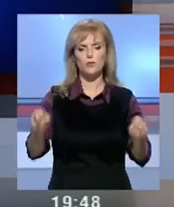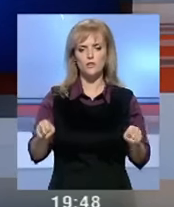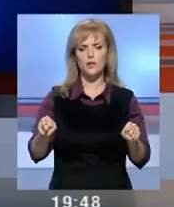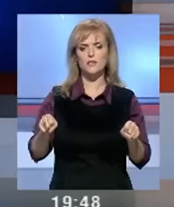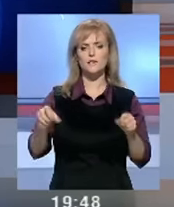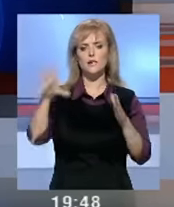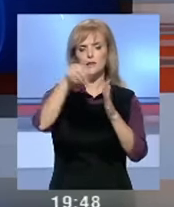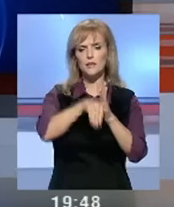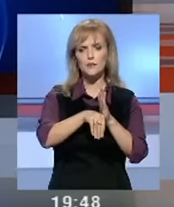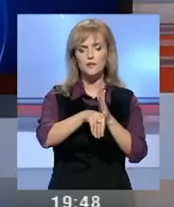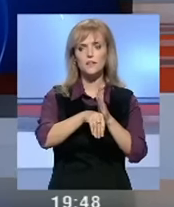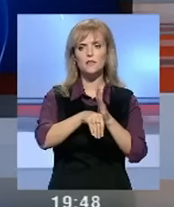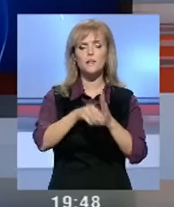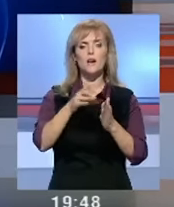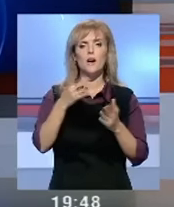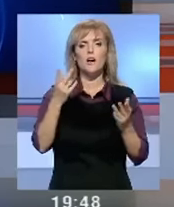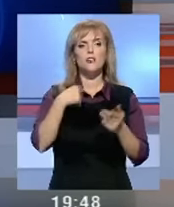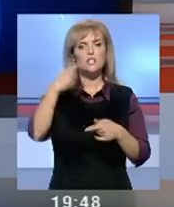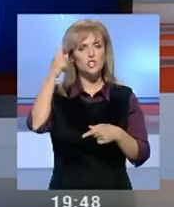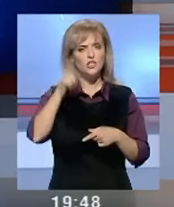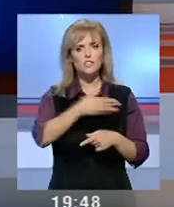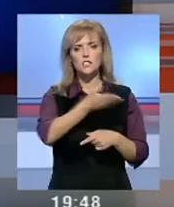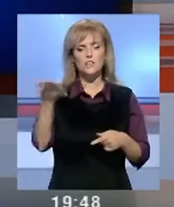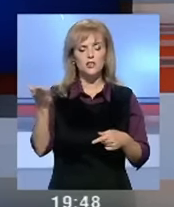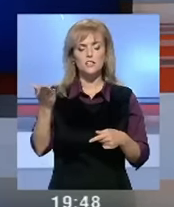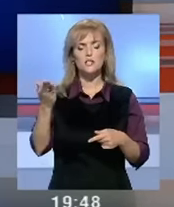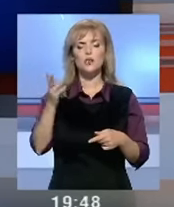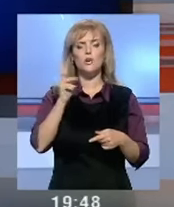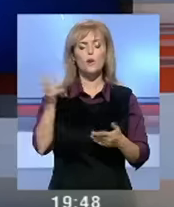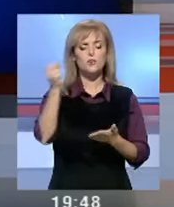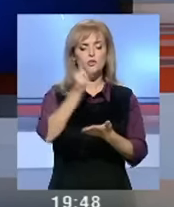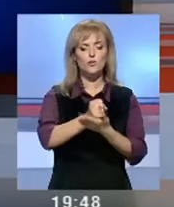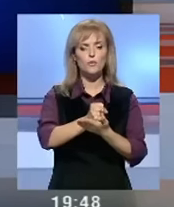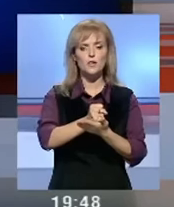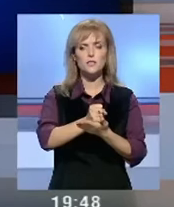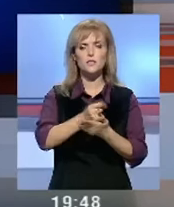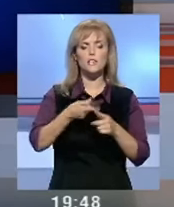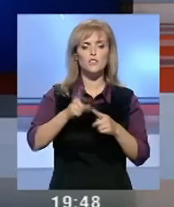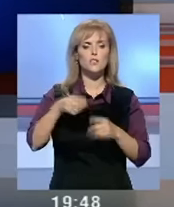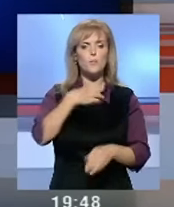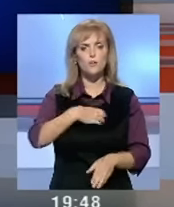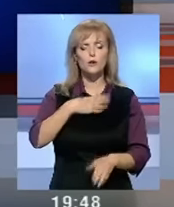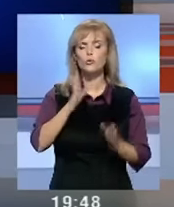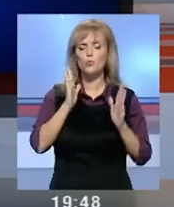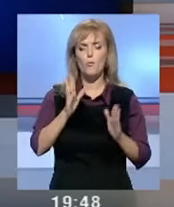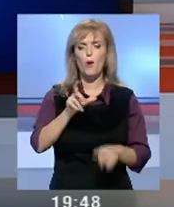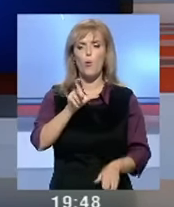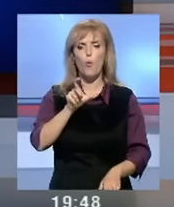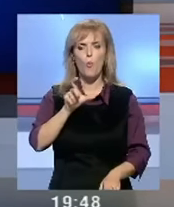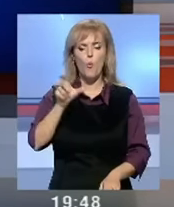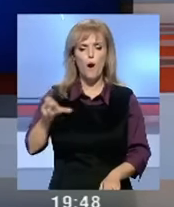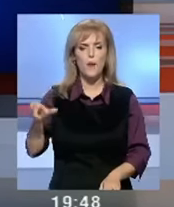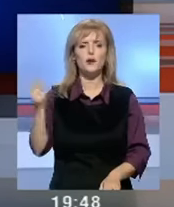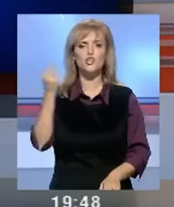integritate, aveți angajamentul meu că voi numi în aceste funcții importante doar oameni integri, doar oameni onești care